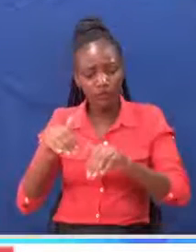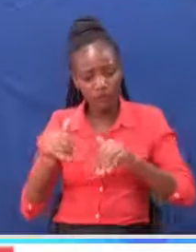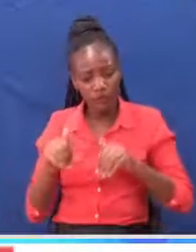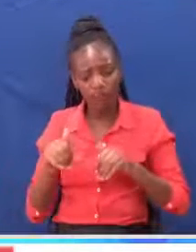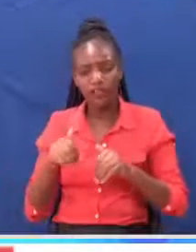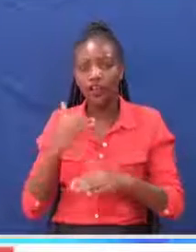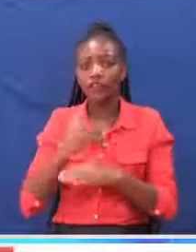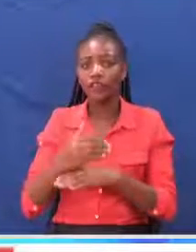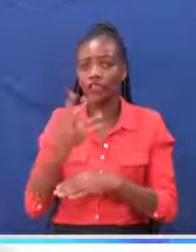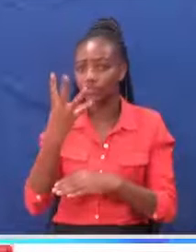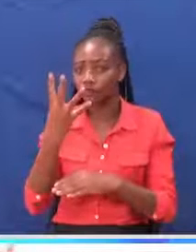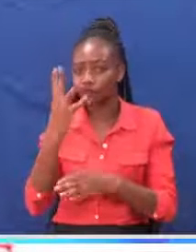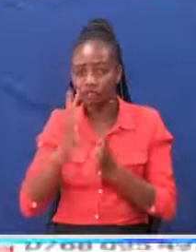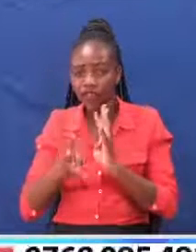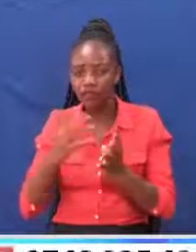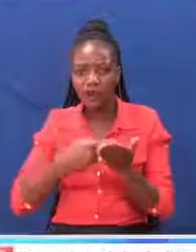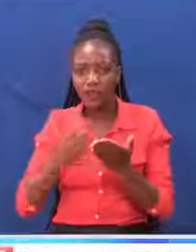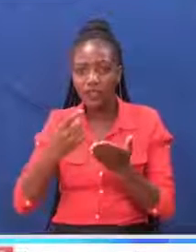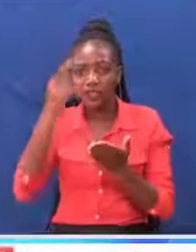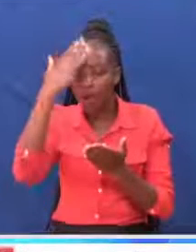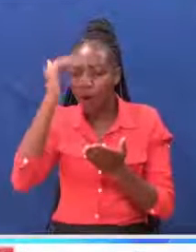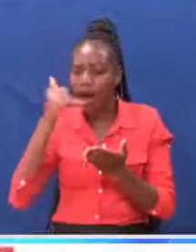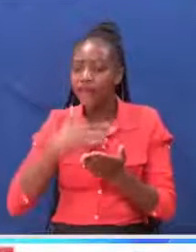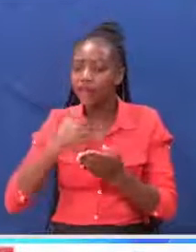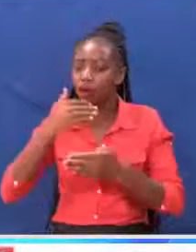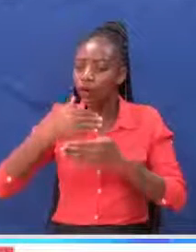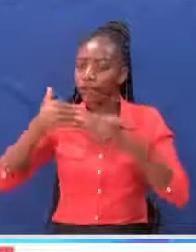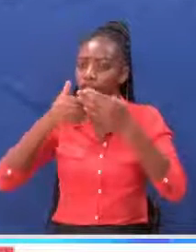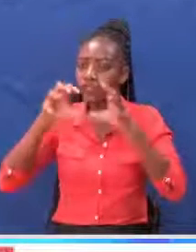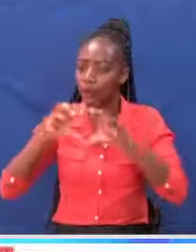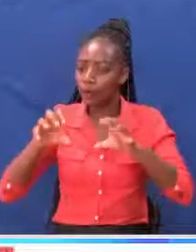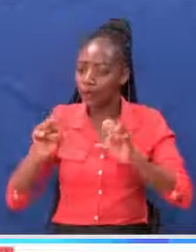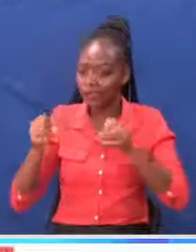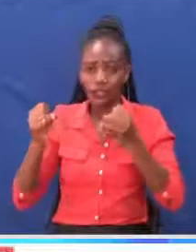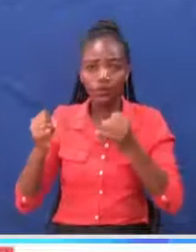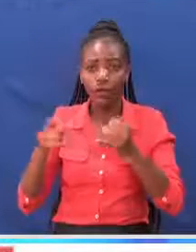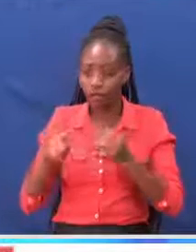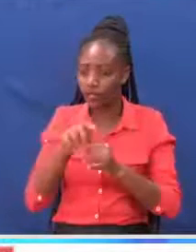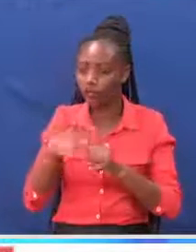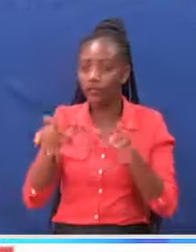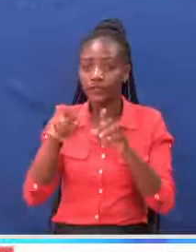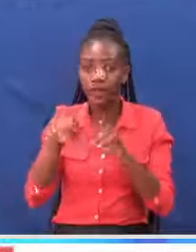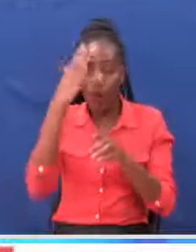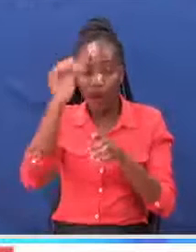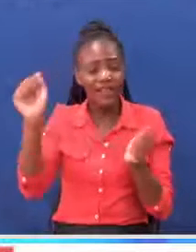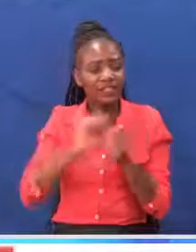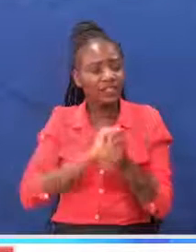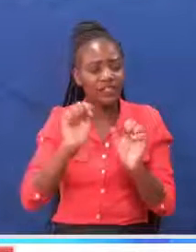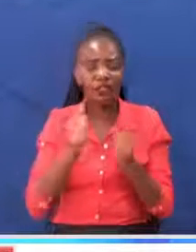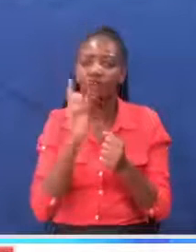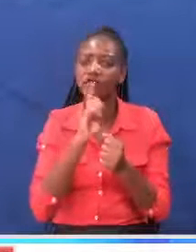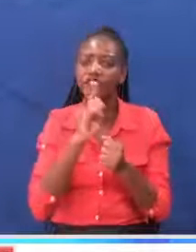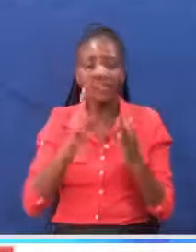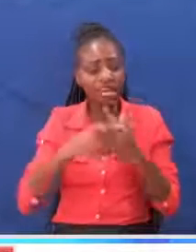majuma 44 ili kufanikishiwa kwa ujenzi wa soko la kisasa eneo hilo baada ya ubomoaji wa soko hilo